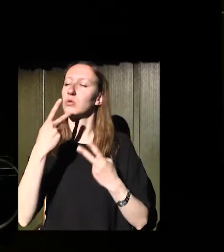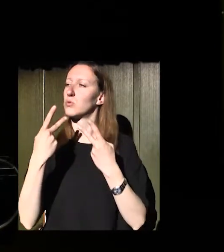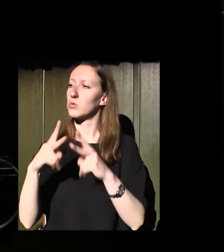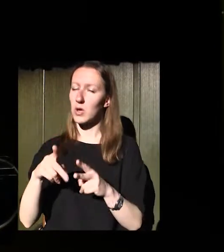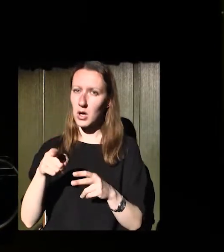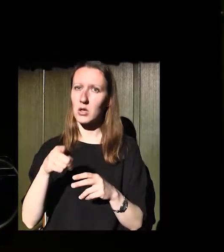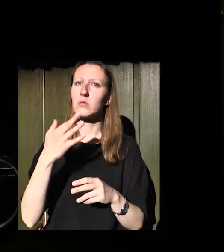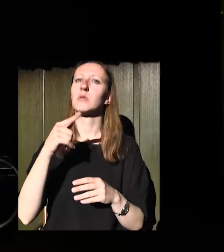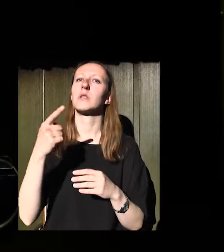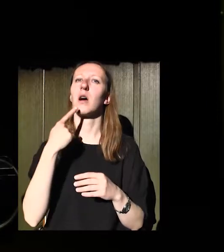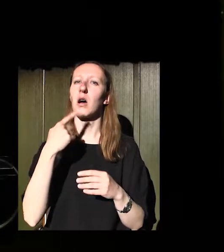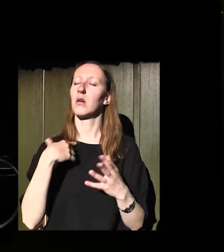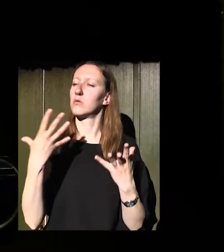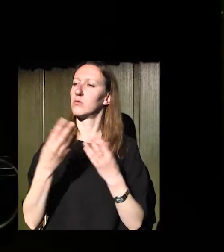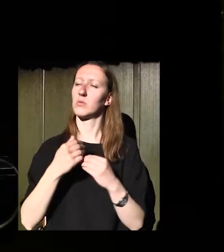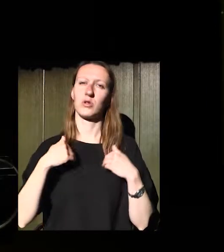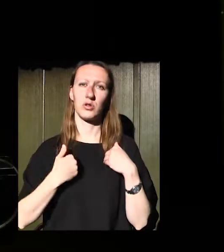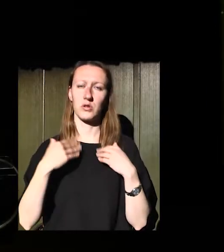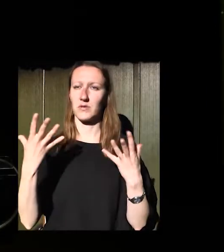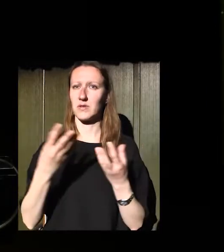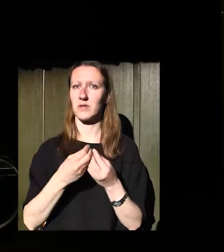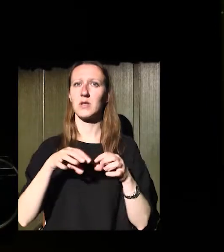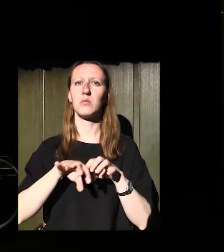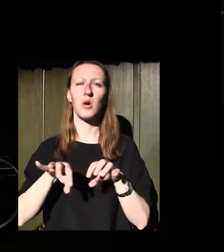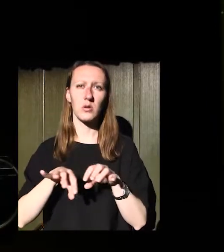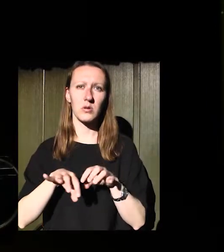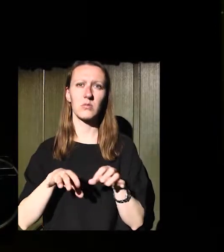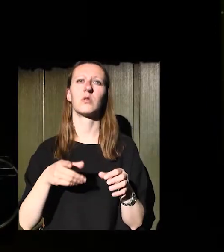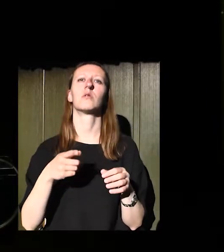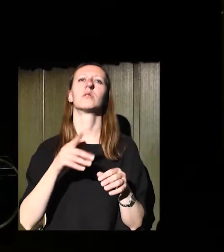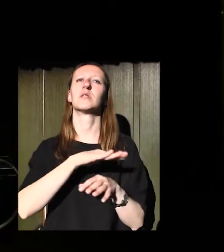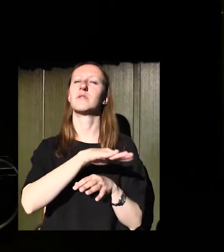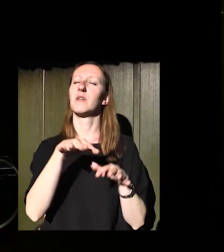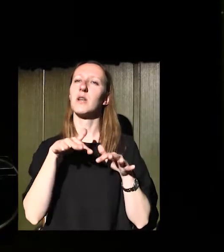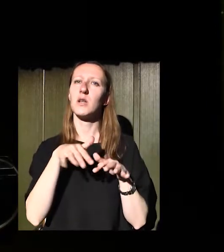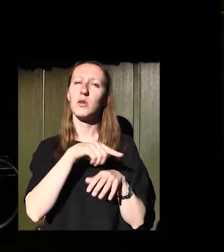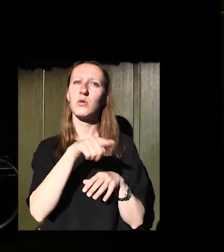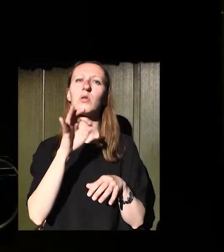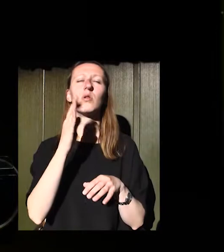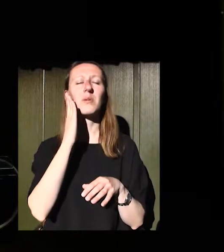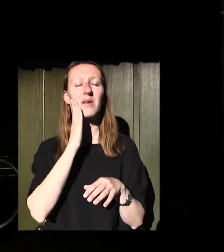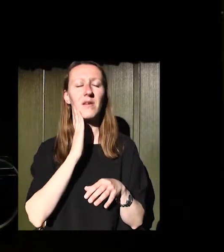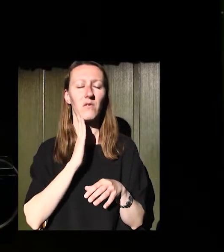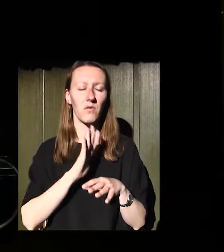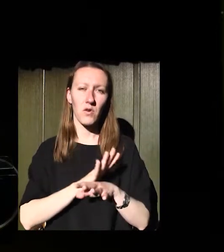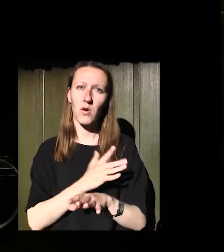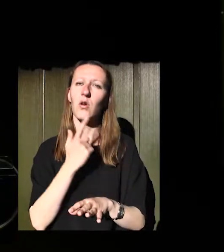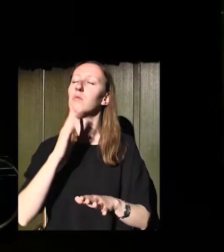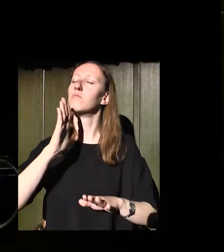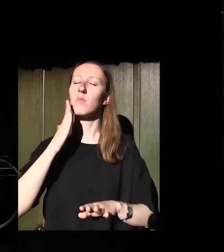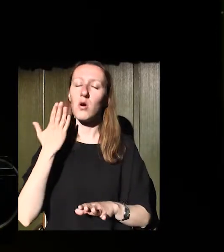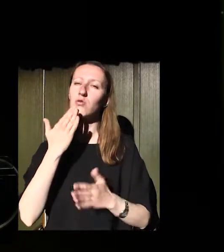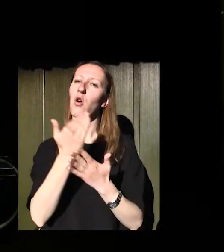i drugačijem, za koegzistenciju svih posebnosti, svih ljudi dobre volje,